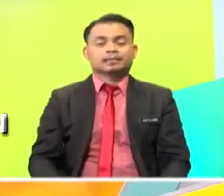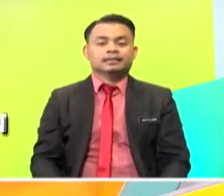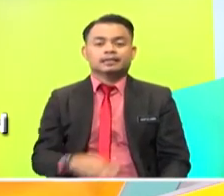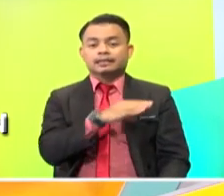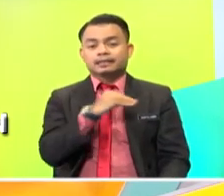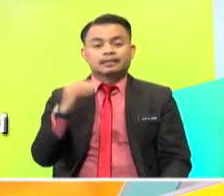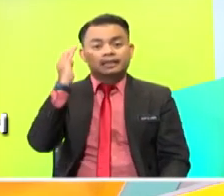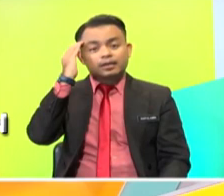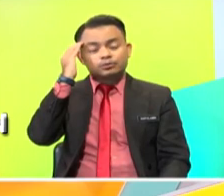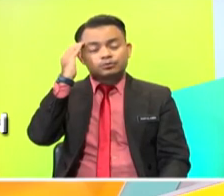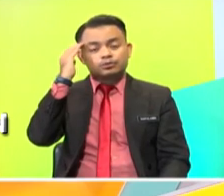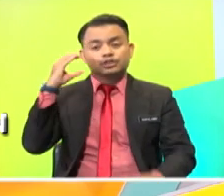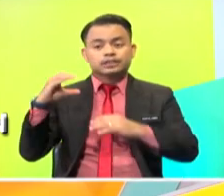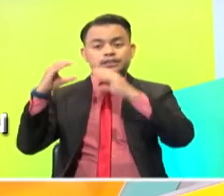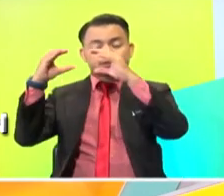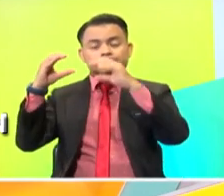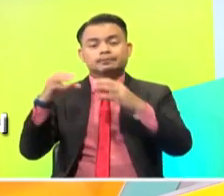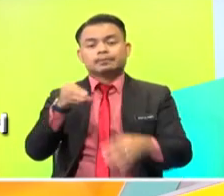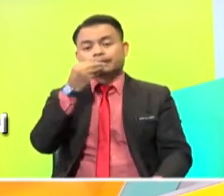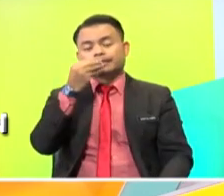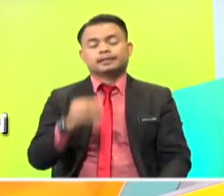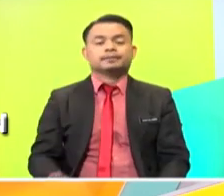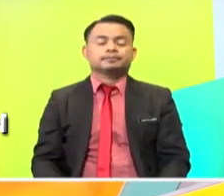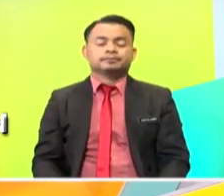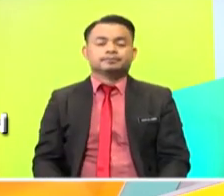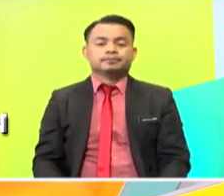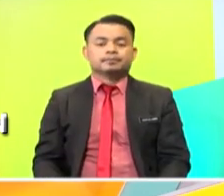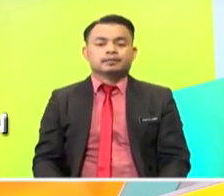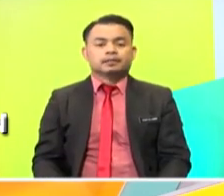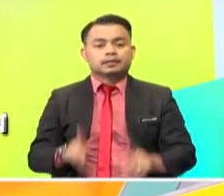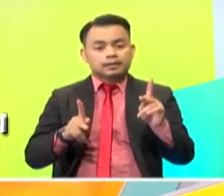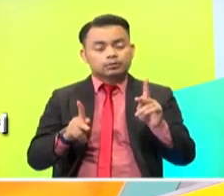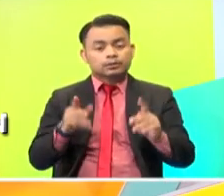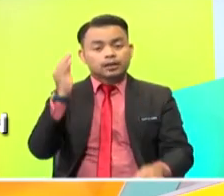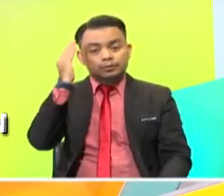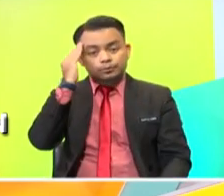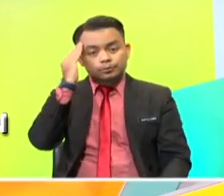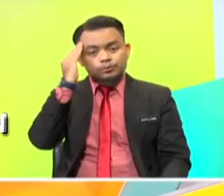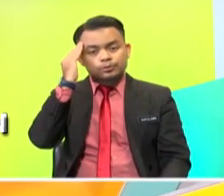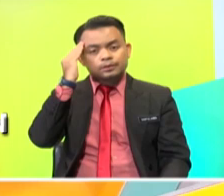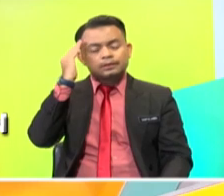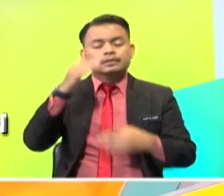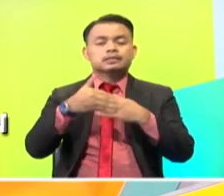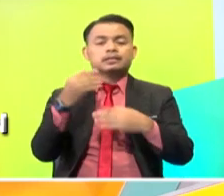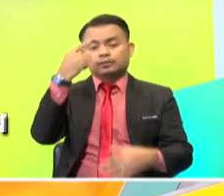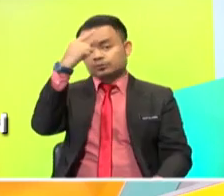bila kita tahu ciri makanan ya akan membantu kita memudahkan penyimpanan